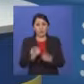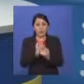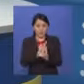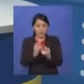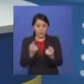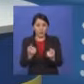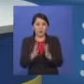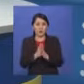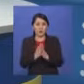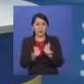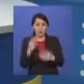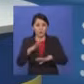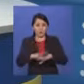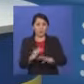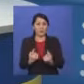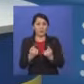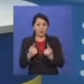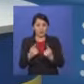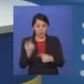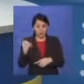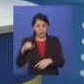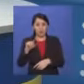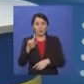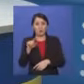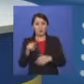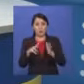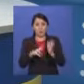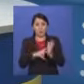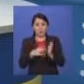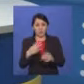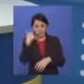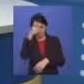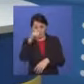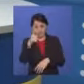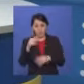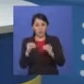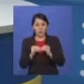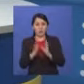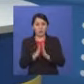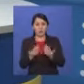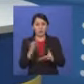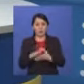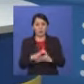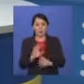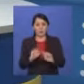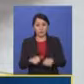оқырмандар кітапхана қорынан ұлы Абайдың 175 жылдығына орай арнайы шығарылған 10 томдық жинақпен таныса алады.